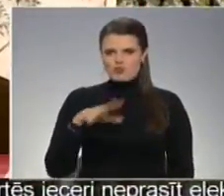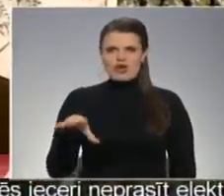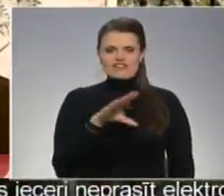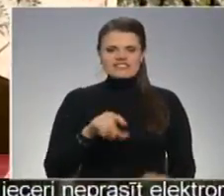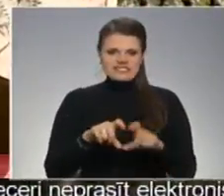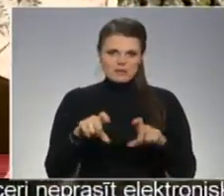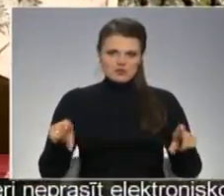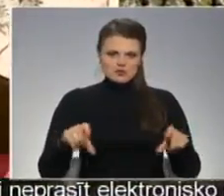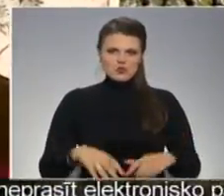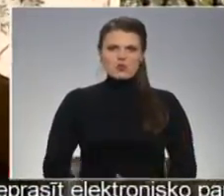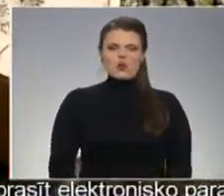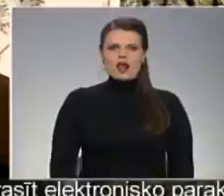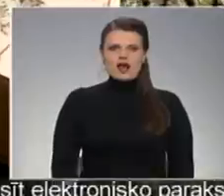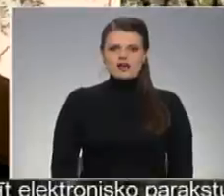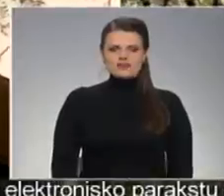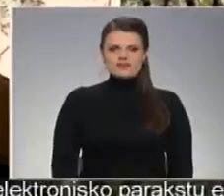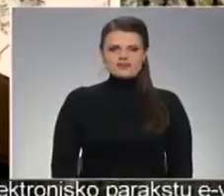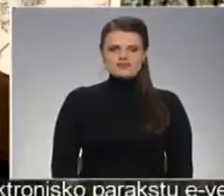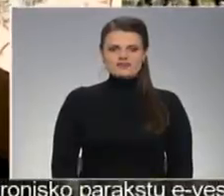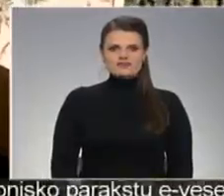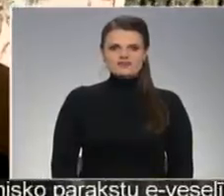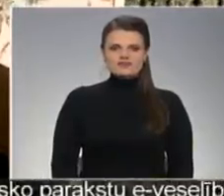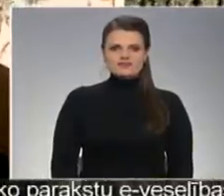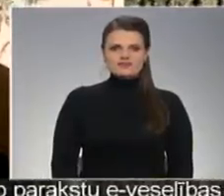no visām skolām. Sandra Leitāne, Andris Pāns, TV Spektrs.